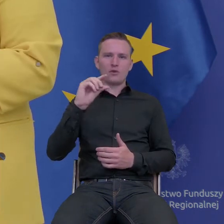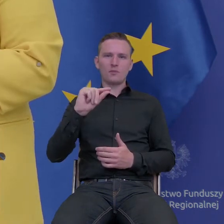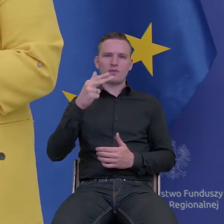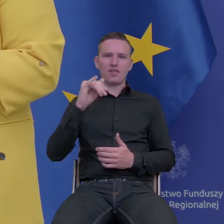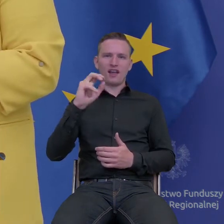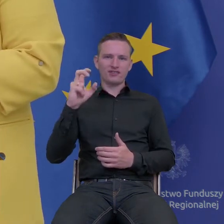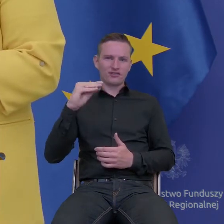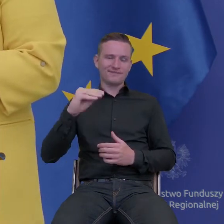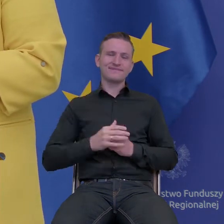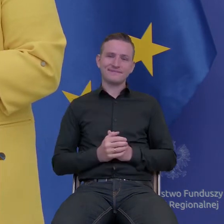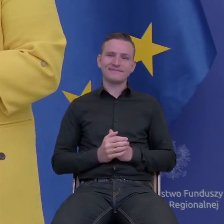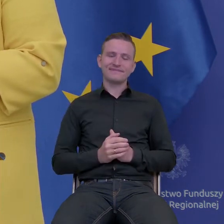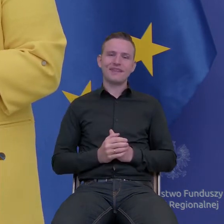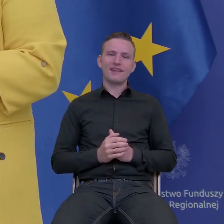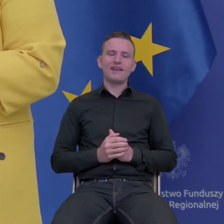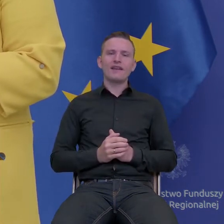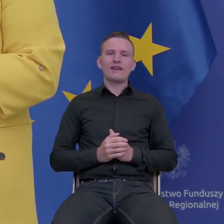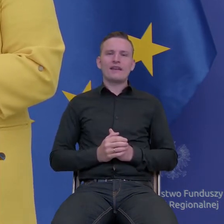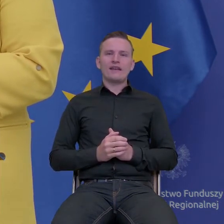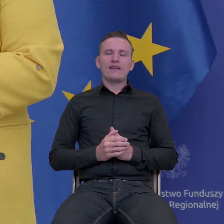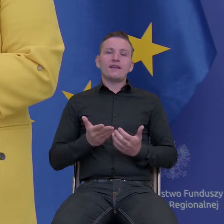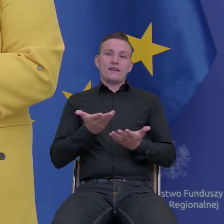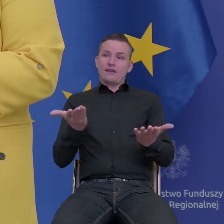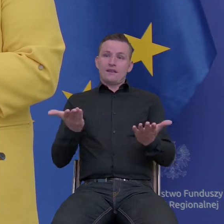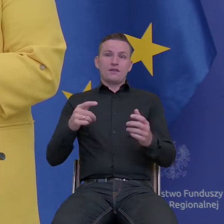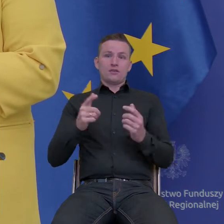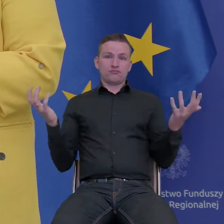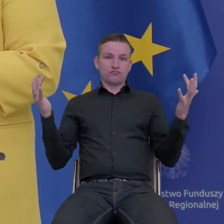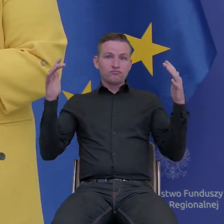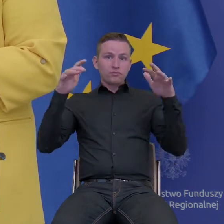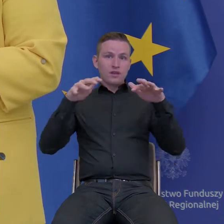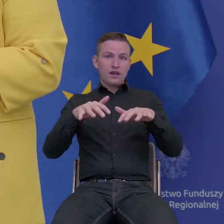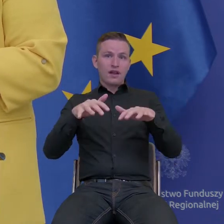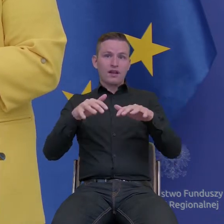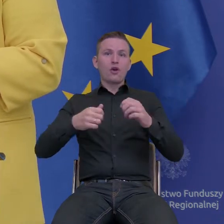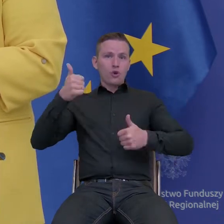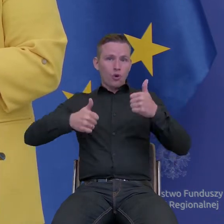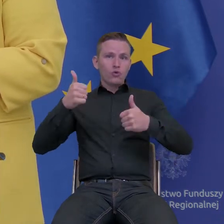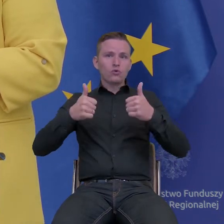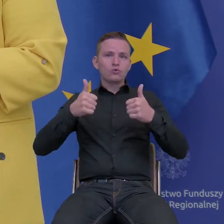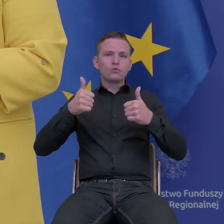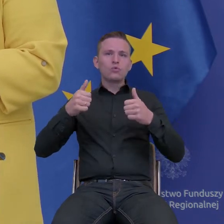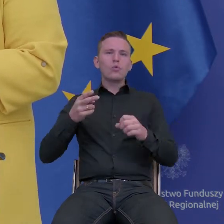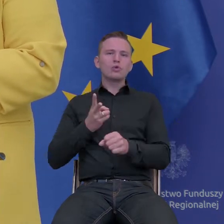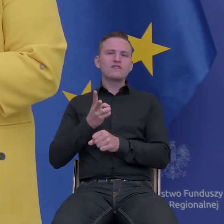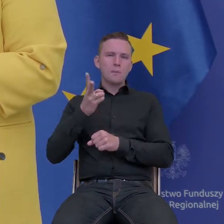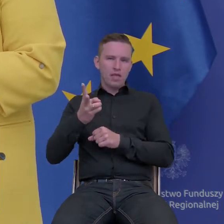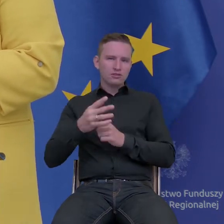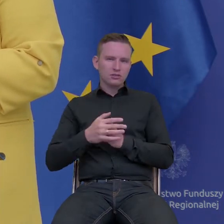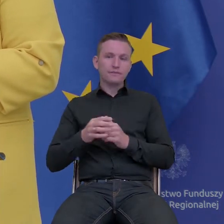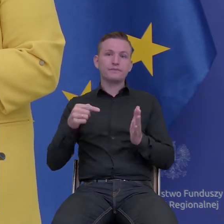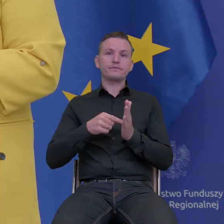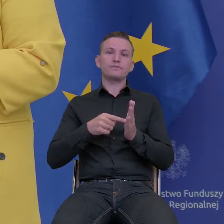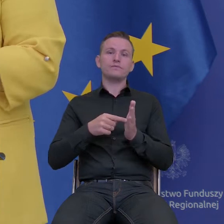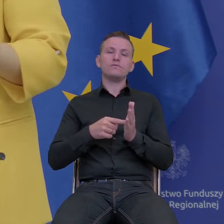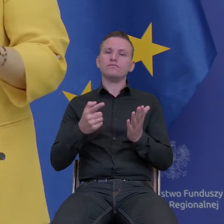wydarzenie. To unikalny konkurs, bo konkurs, który niesie ze sobą bardzo dużo